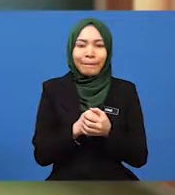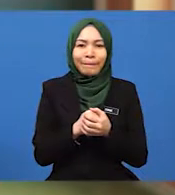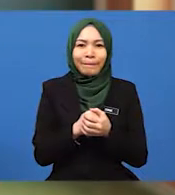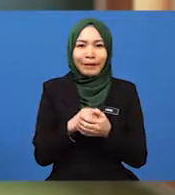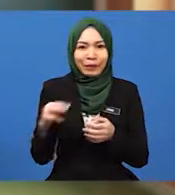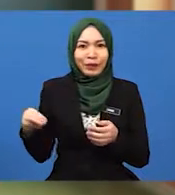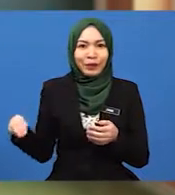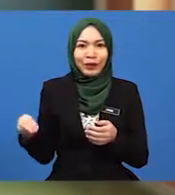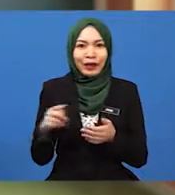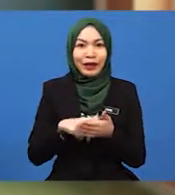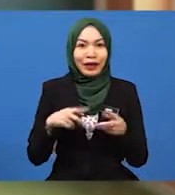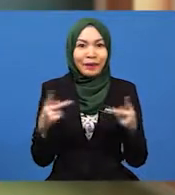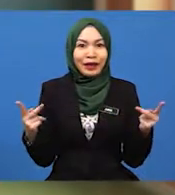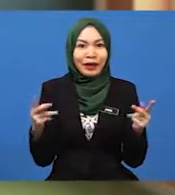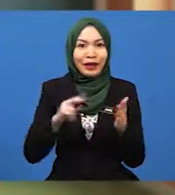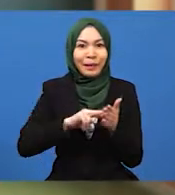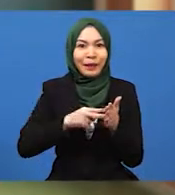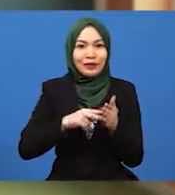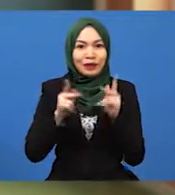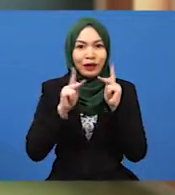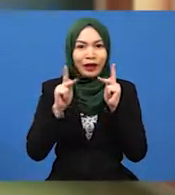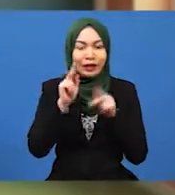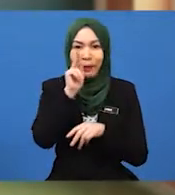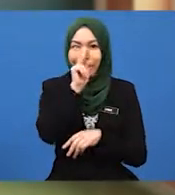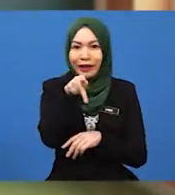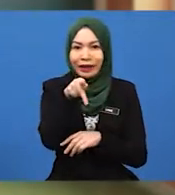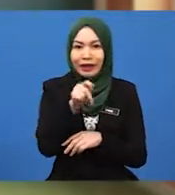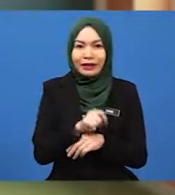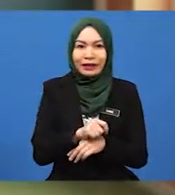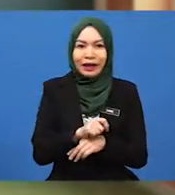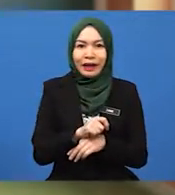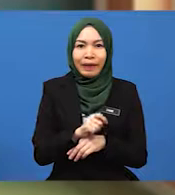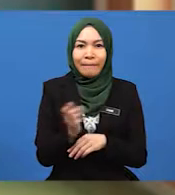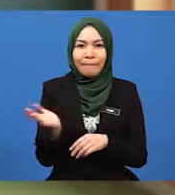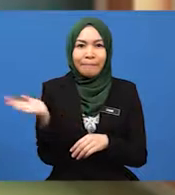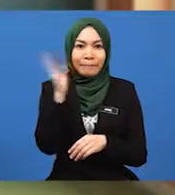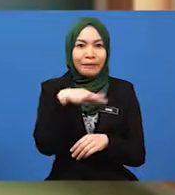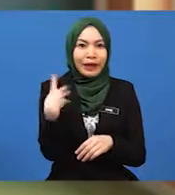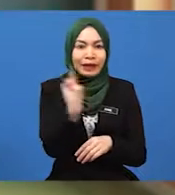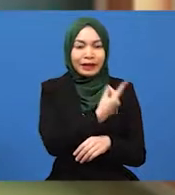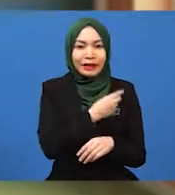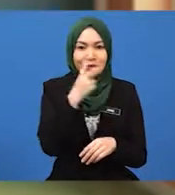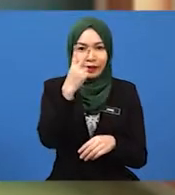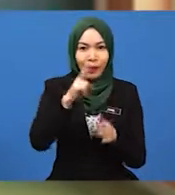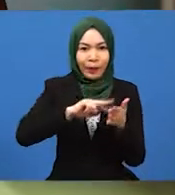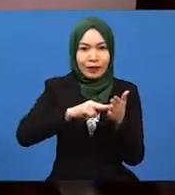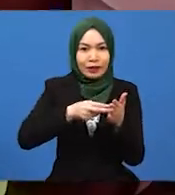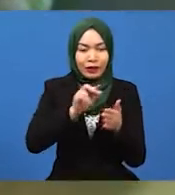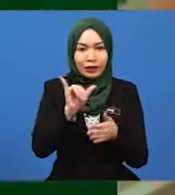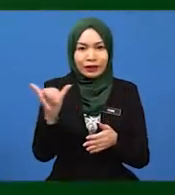Murid-murid, apakah maksud kata perintah? Mari kita lihat maksud kata perintah.